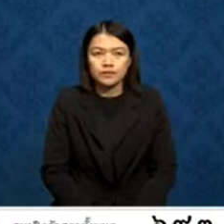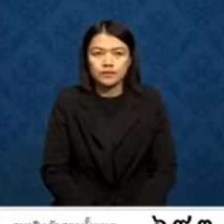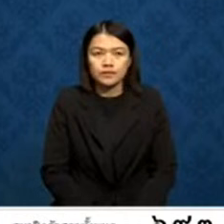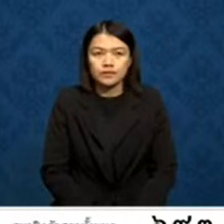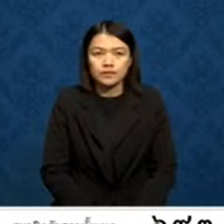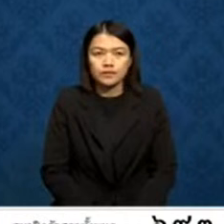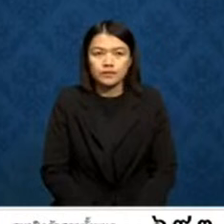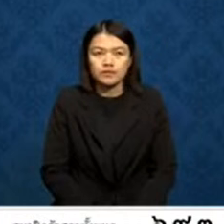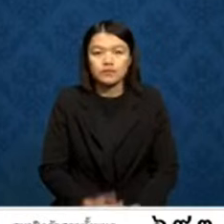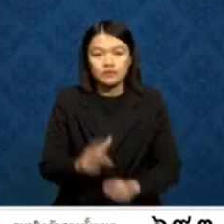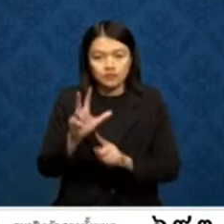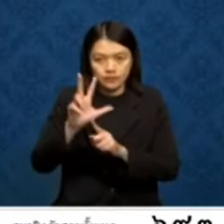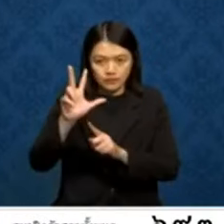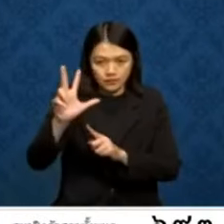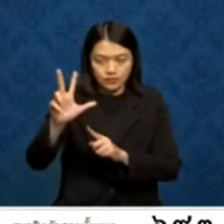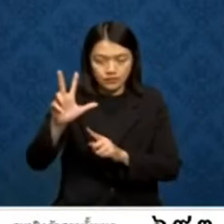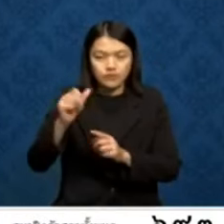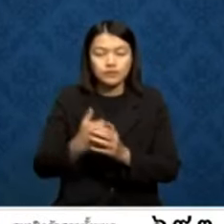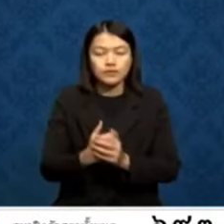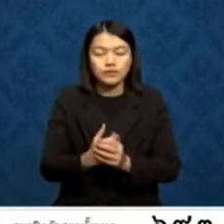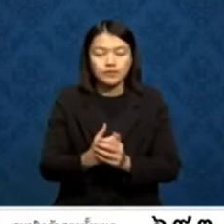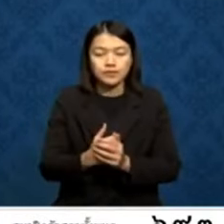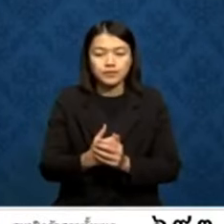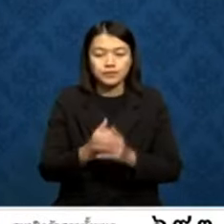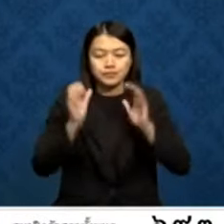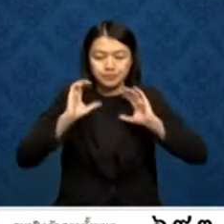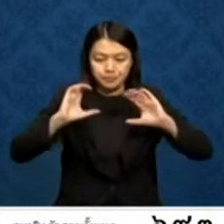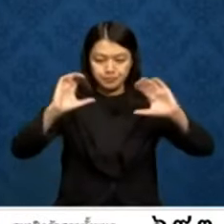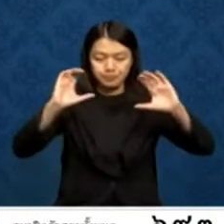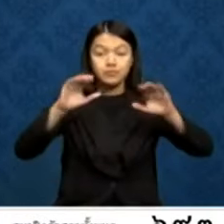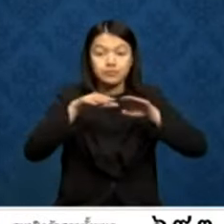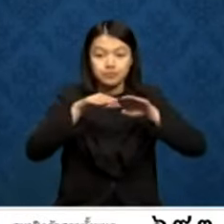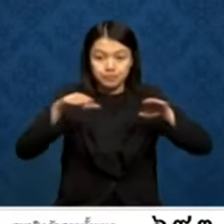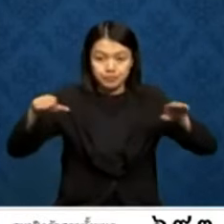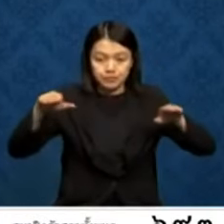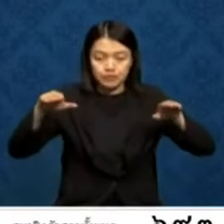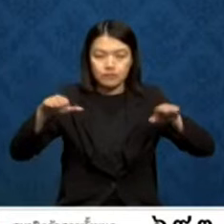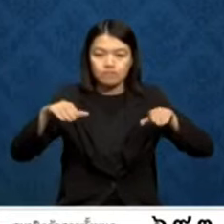นโยบายที่3รัฐบาลจะเร่งออกมาตรการ